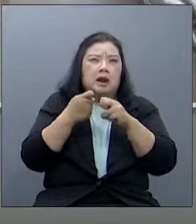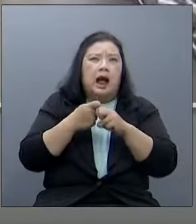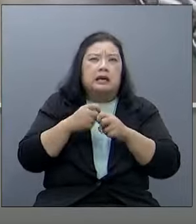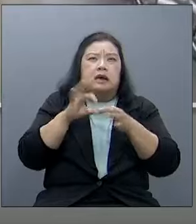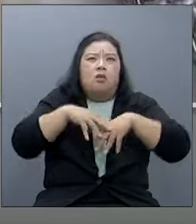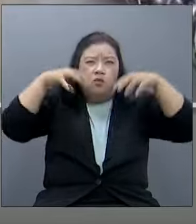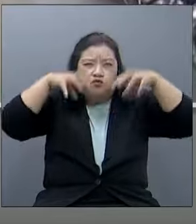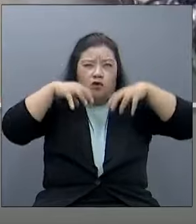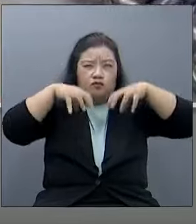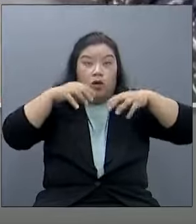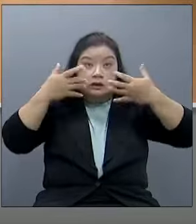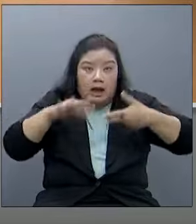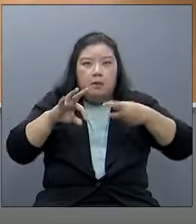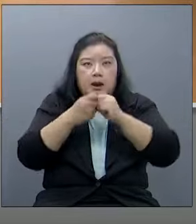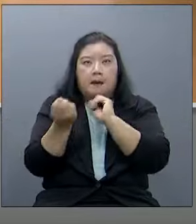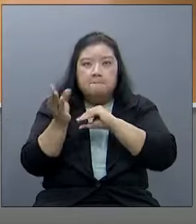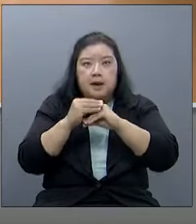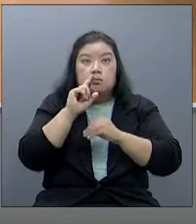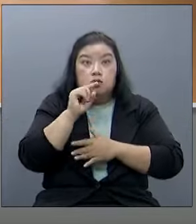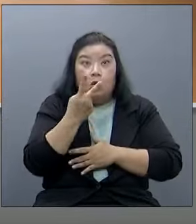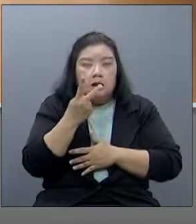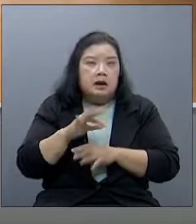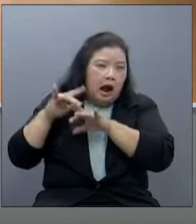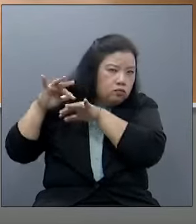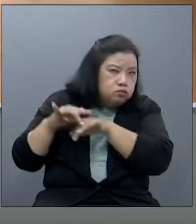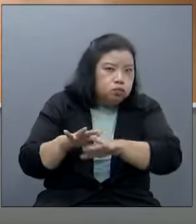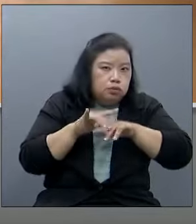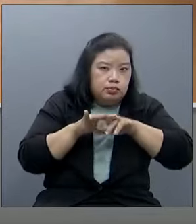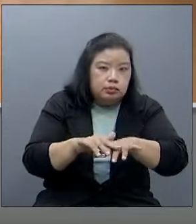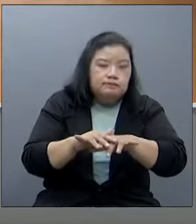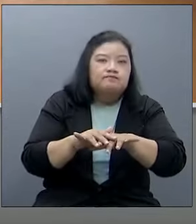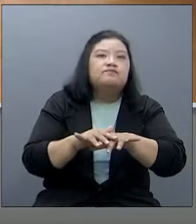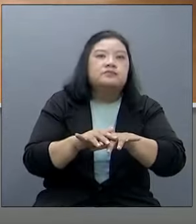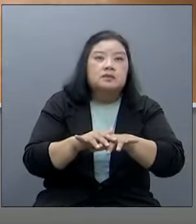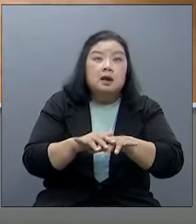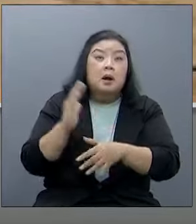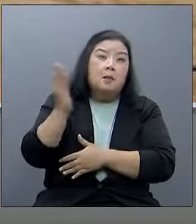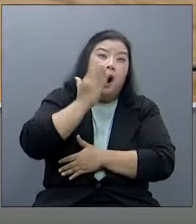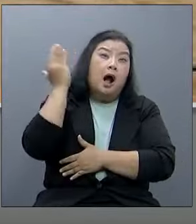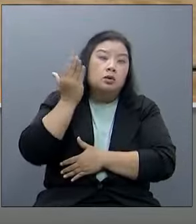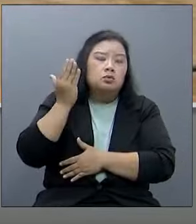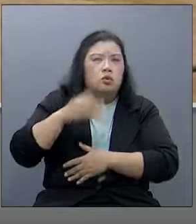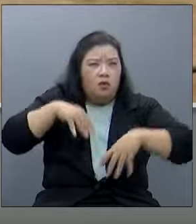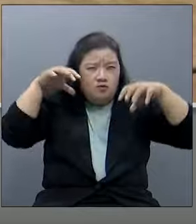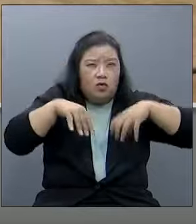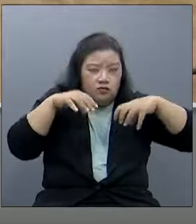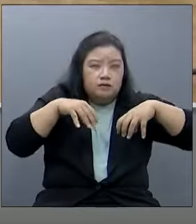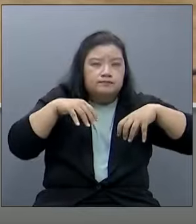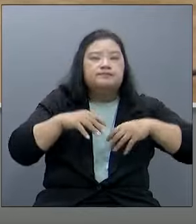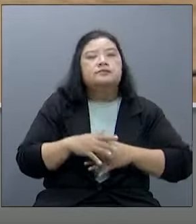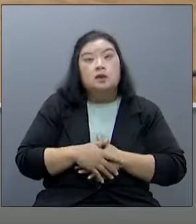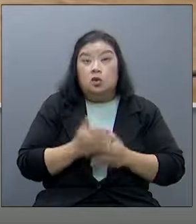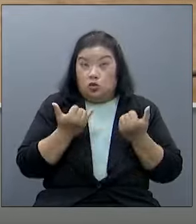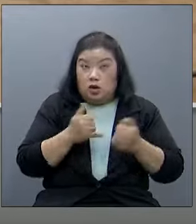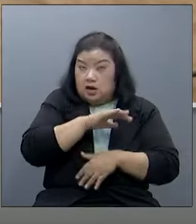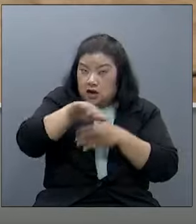ตกมาจากอทธพลของยางญี่คือน้ำหลากและประกฏว่ายางญี่ก็ให้น้ำมากซะด้วยโปยมาณฝนที่ตก